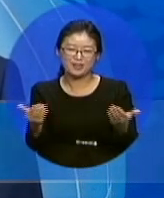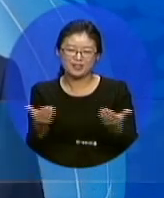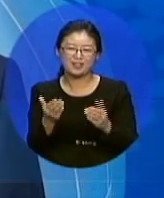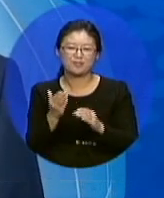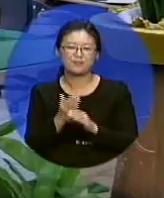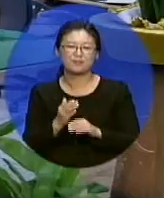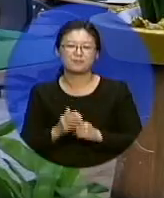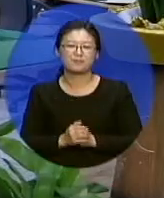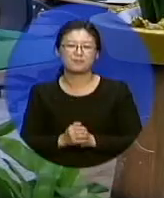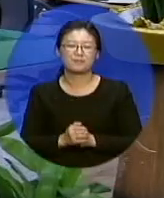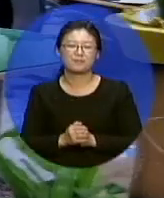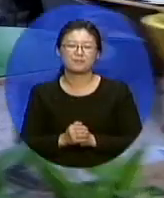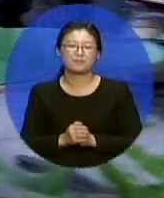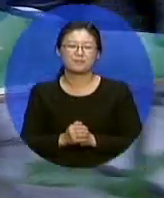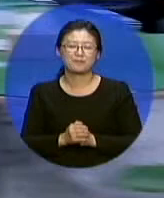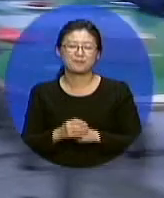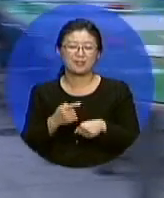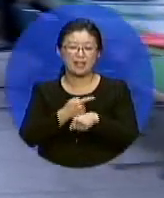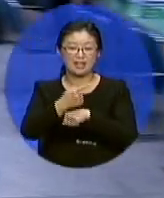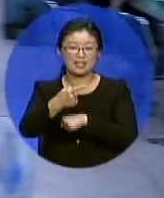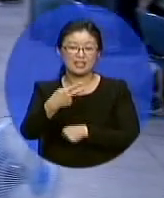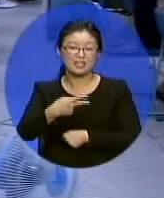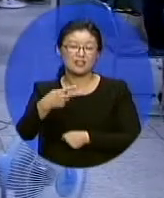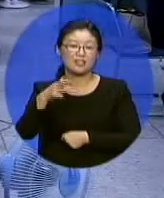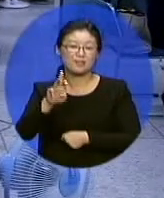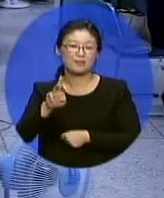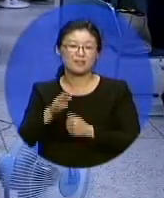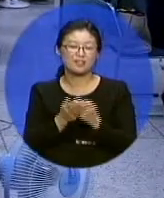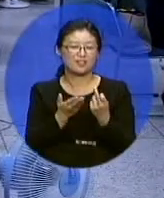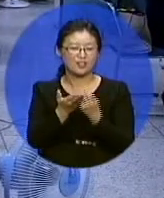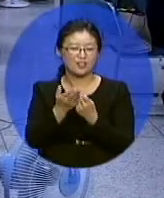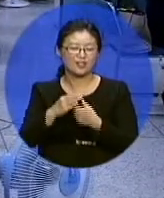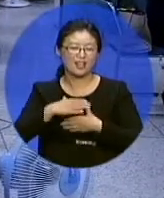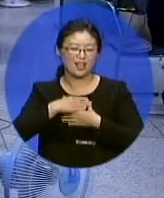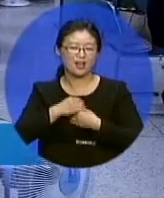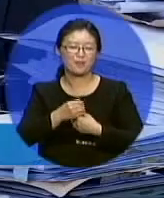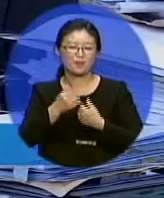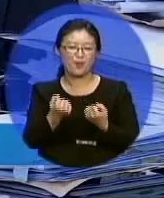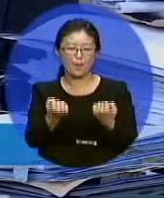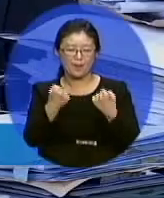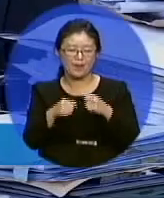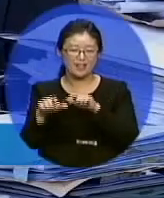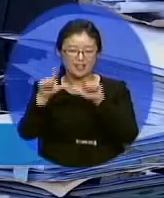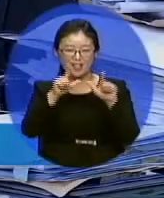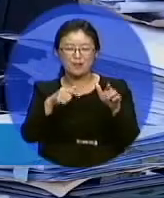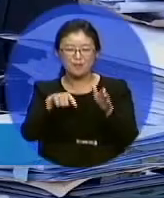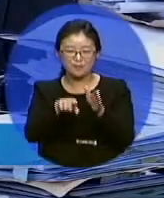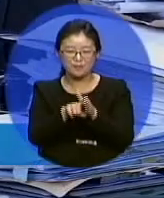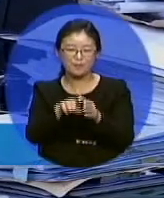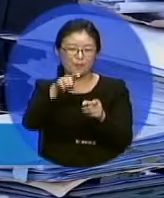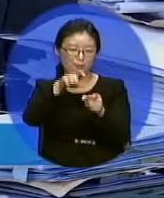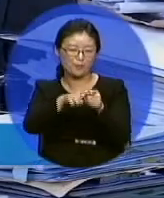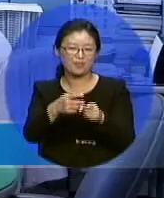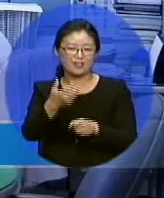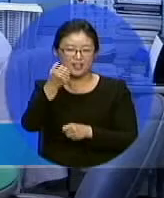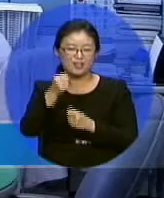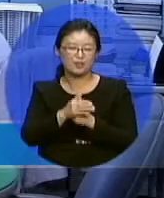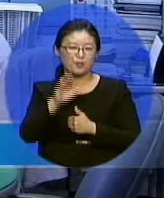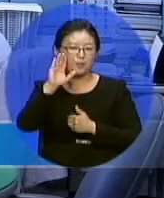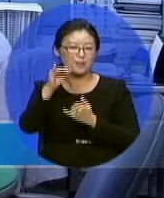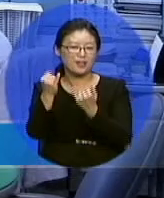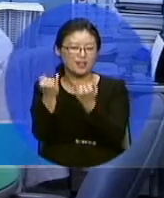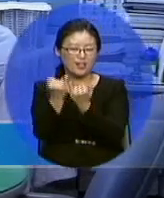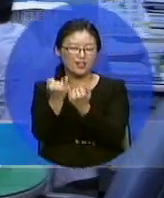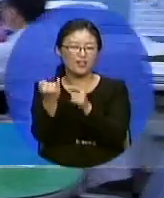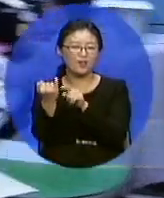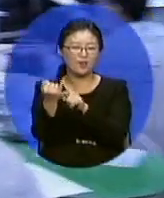있습니다. 내년 2014년도 제주도는 안락하고 건강한 삶의 터전 복지 제주를 구현하는 데 목표를 두고 미래 여성 인재